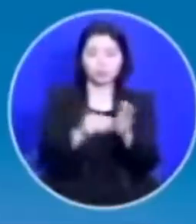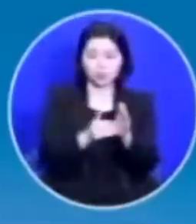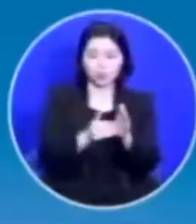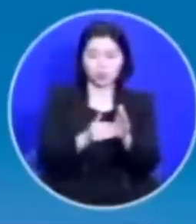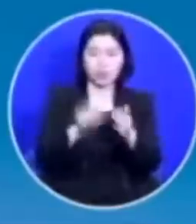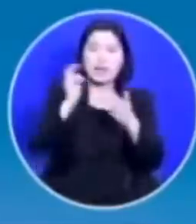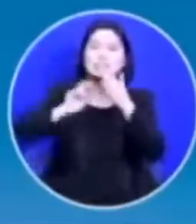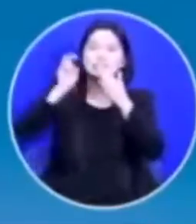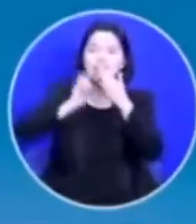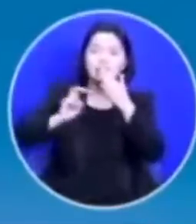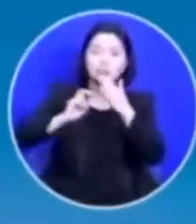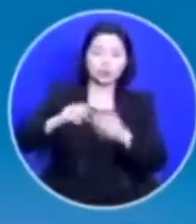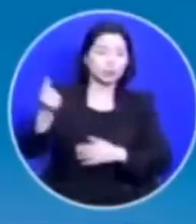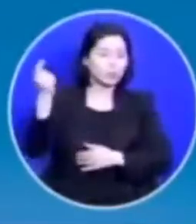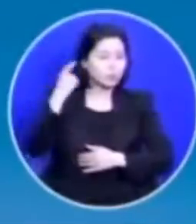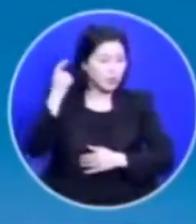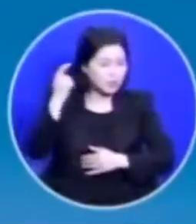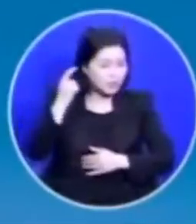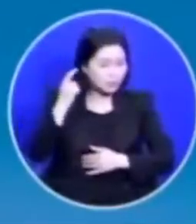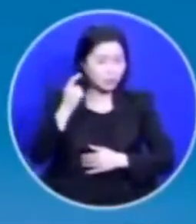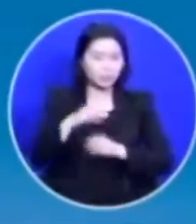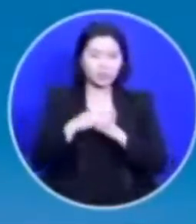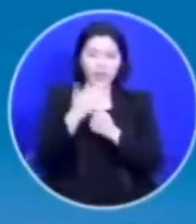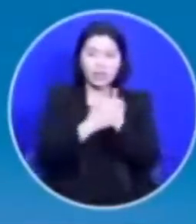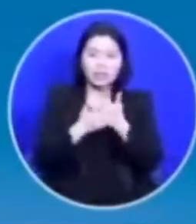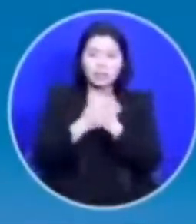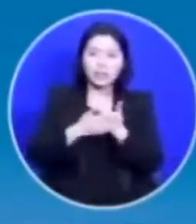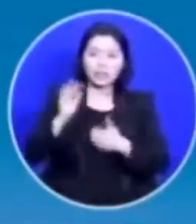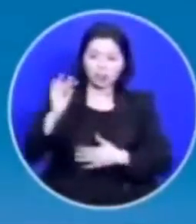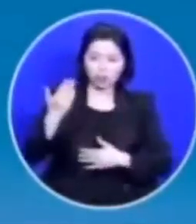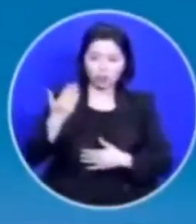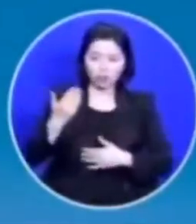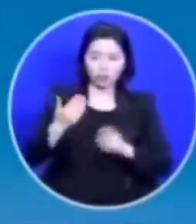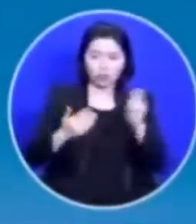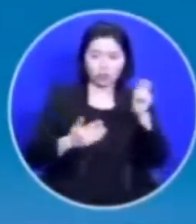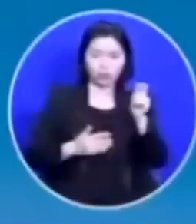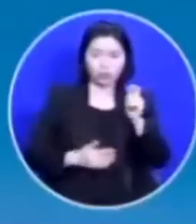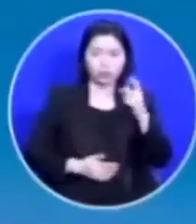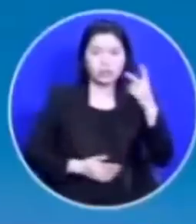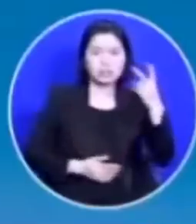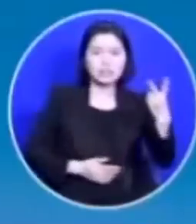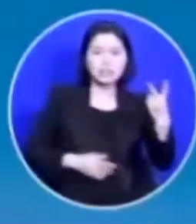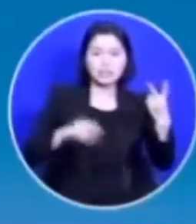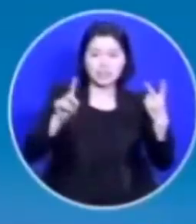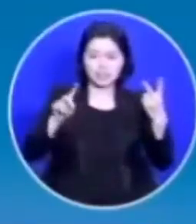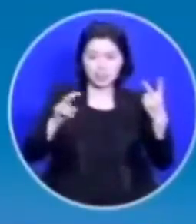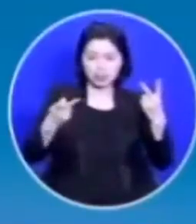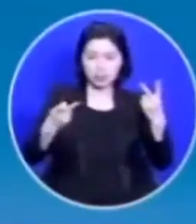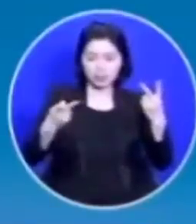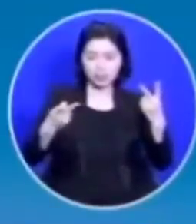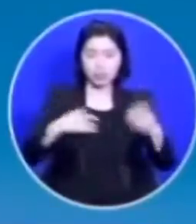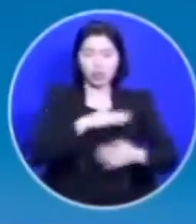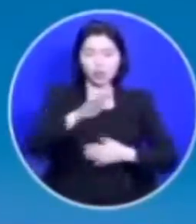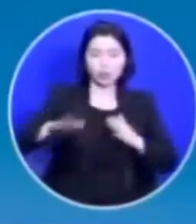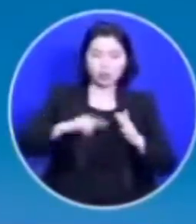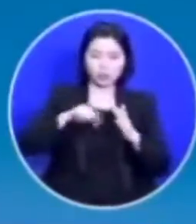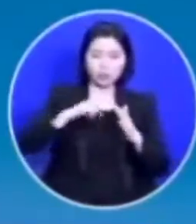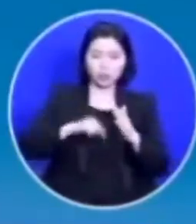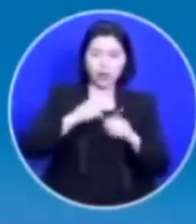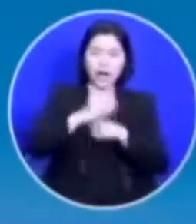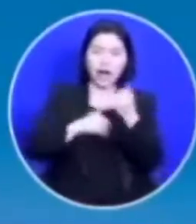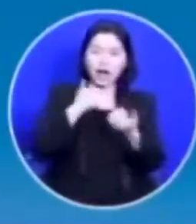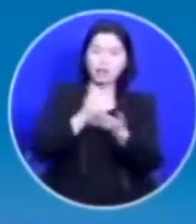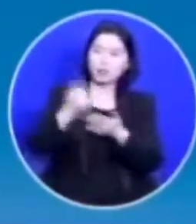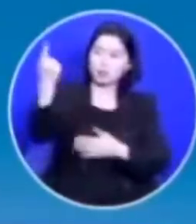부르고 말씀을 들을 때 은혜가 되는 것 고린도전서 2장 12절에 우리 안에 하나님께로